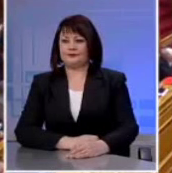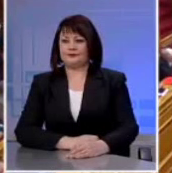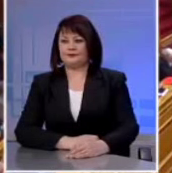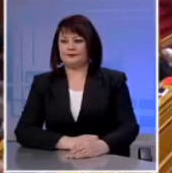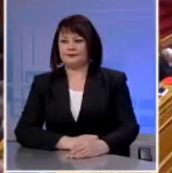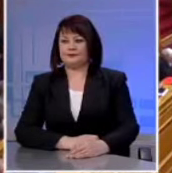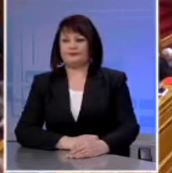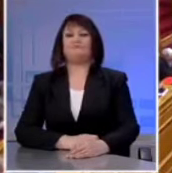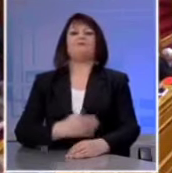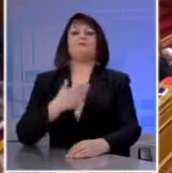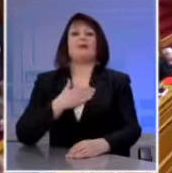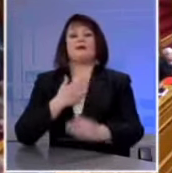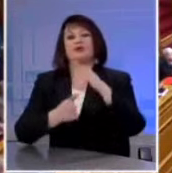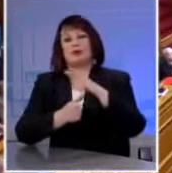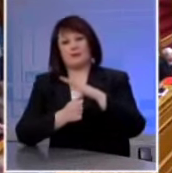Ευχαριστώ κύριε Πρόεδρε.